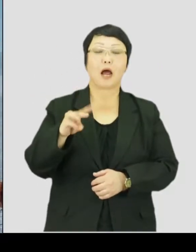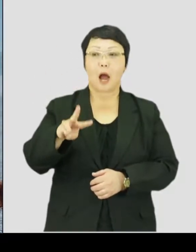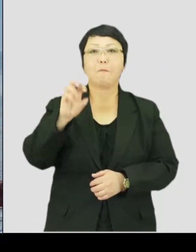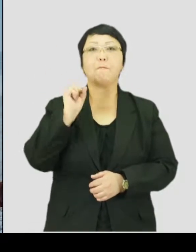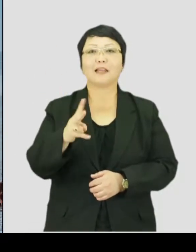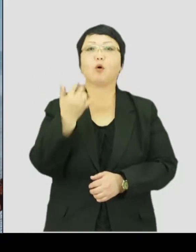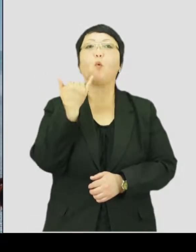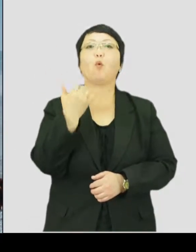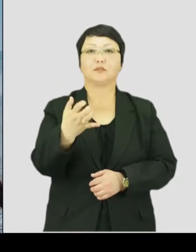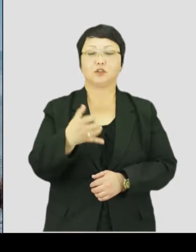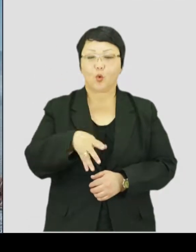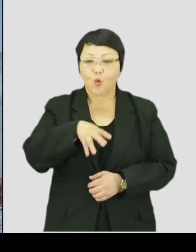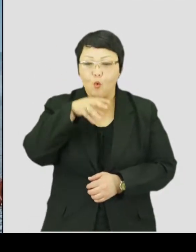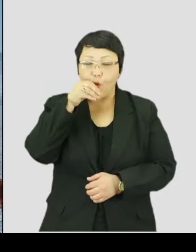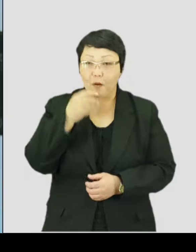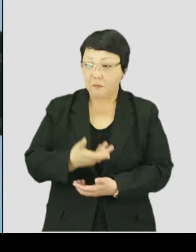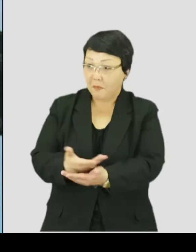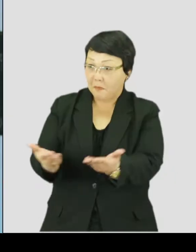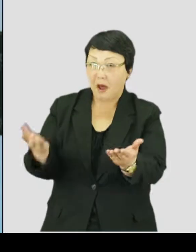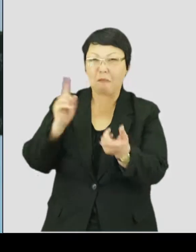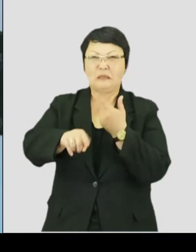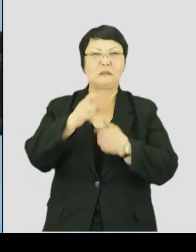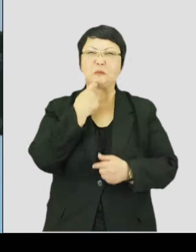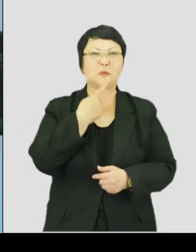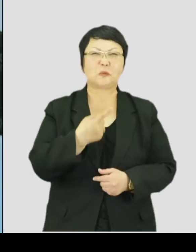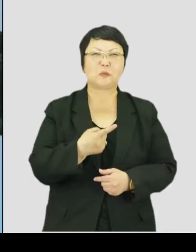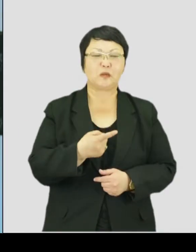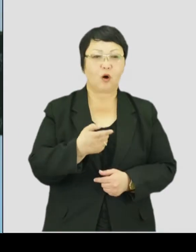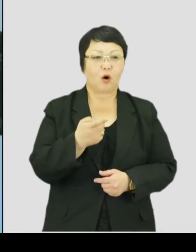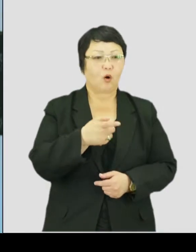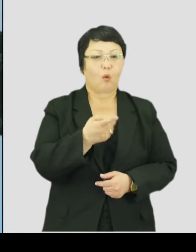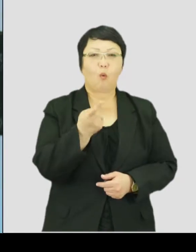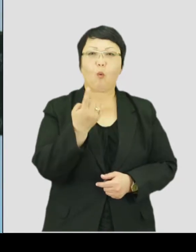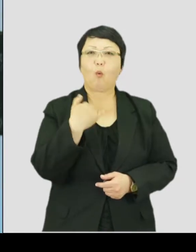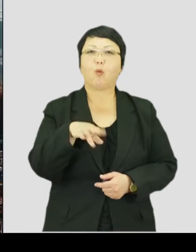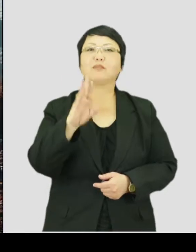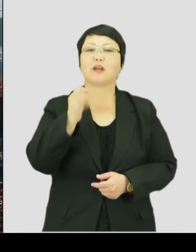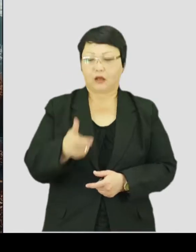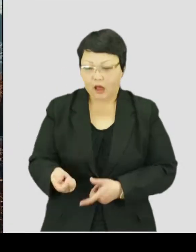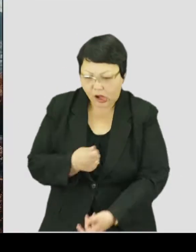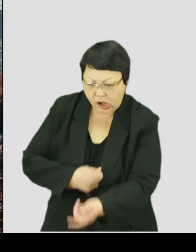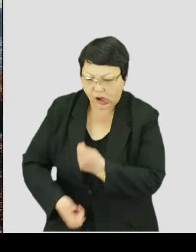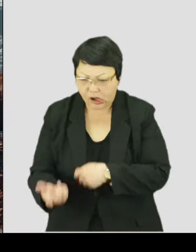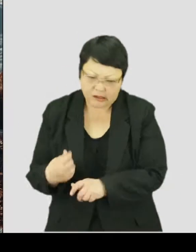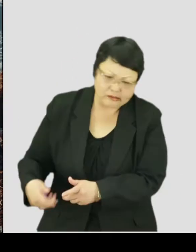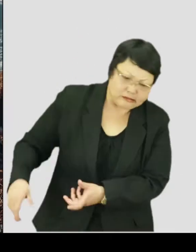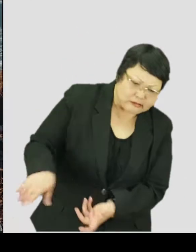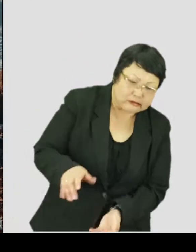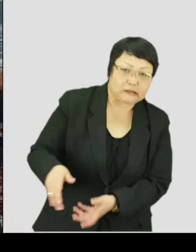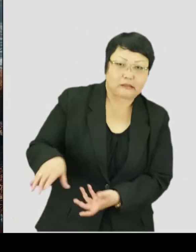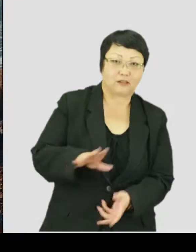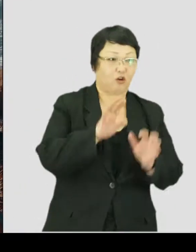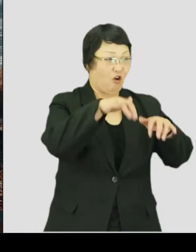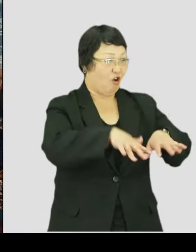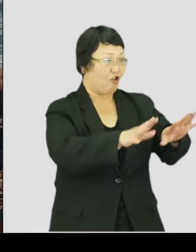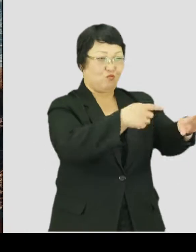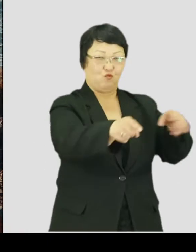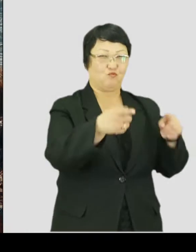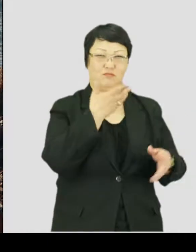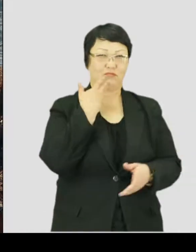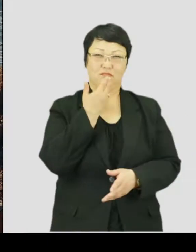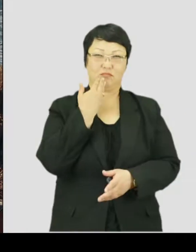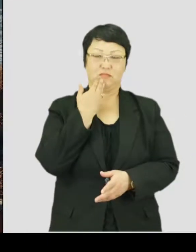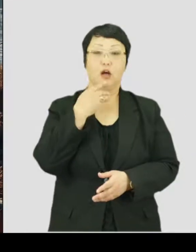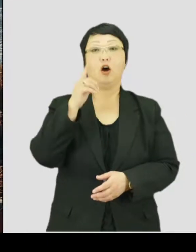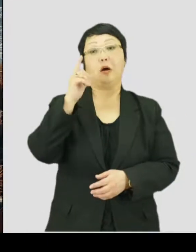мал услах хүндрэлтэй манай энд чинь нөгөө ус байдгүй, урсгал ус байдгүй, дандаа худаг байдаг болохоор хавар мал төлөлтөд